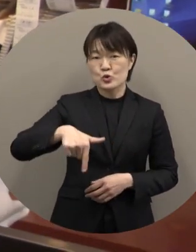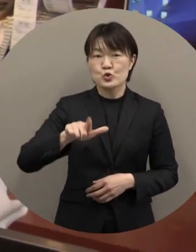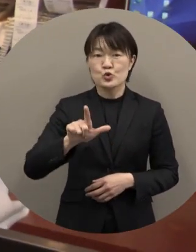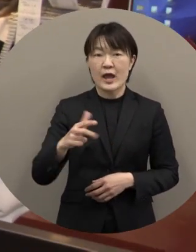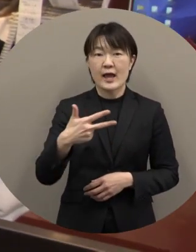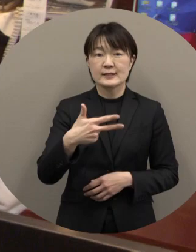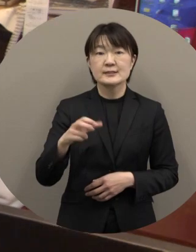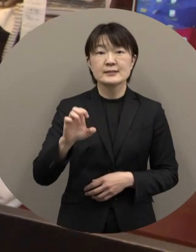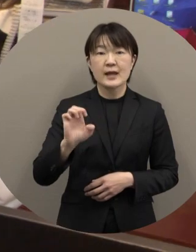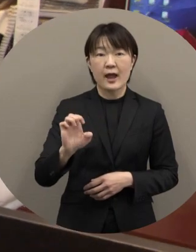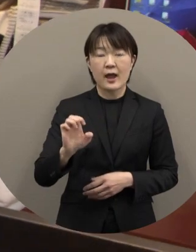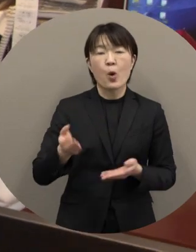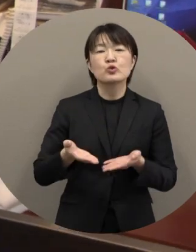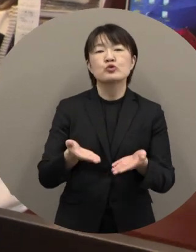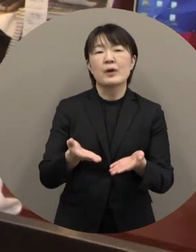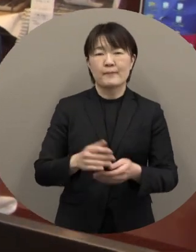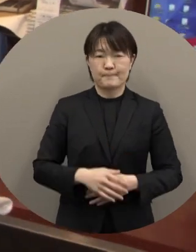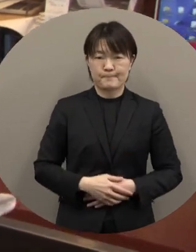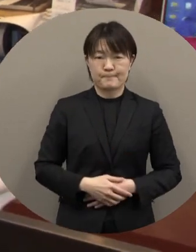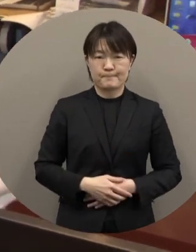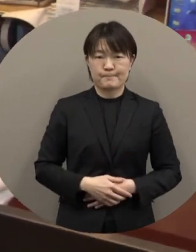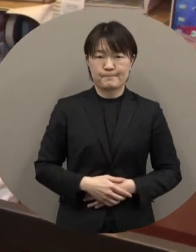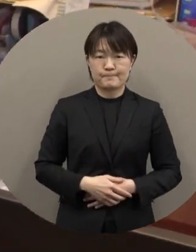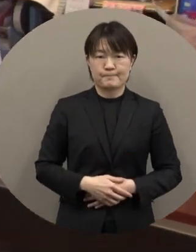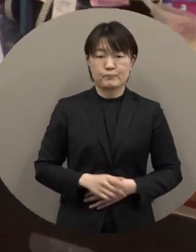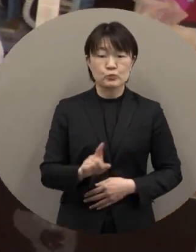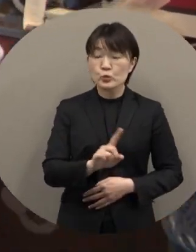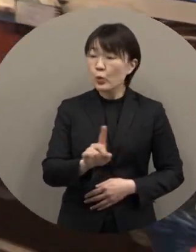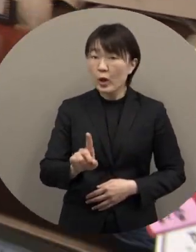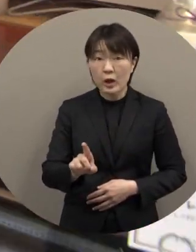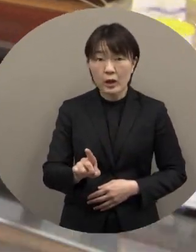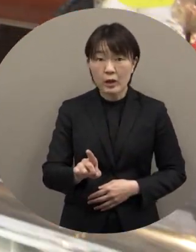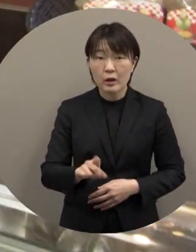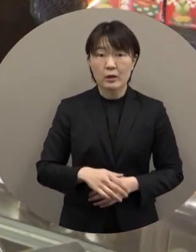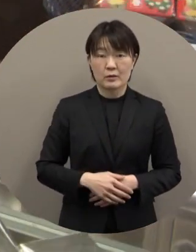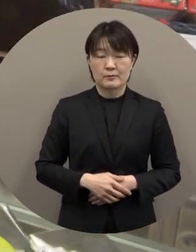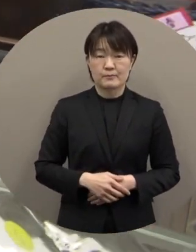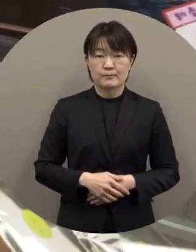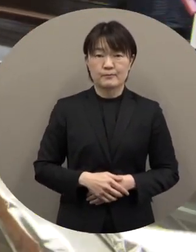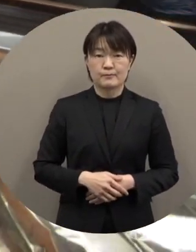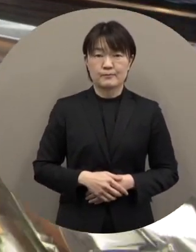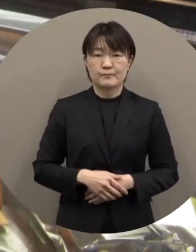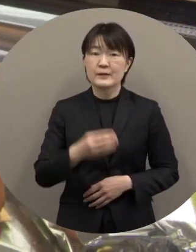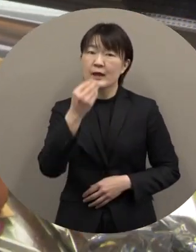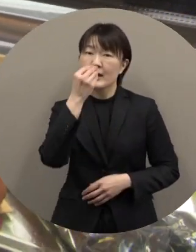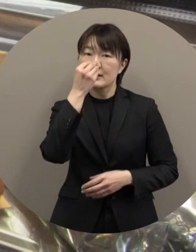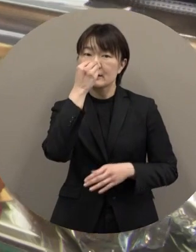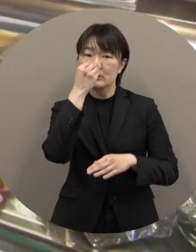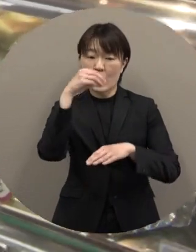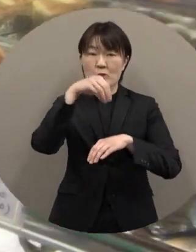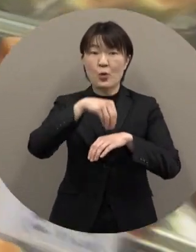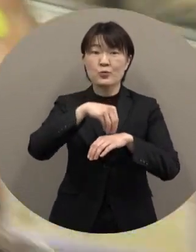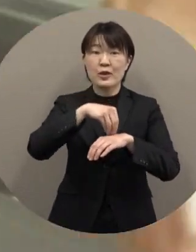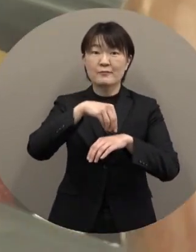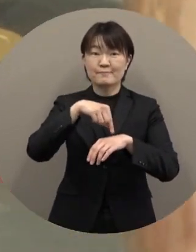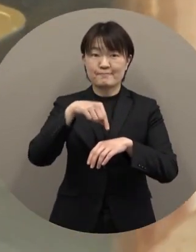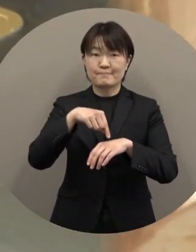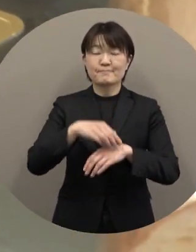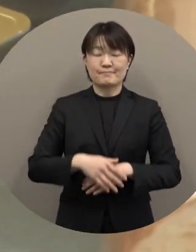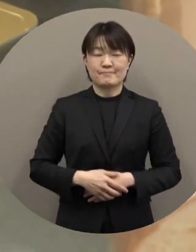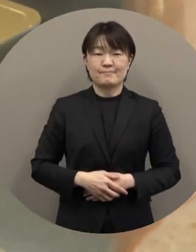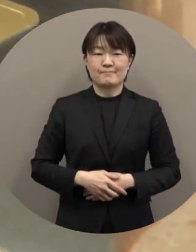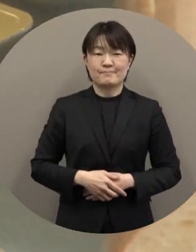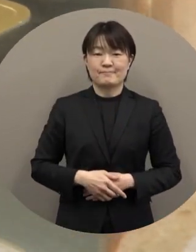すめ。 フレジエ、どれですか？フレジエ、 フレジエはここにありますいちごの。 あ、うわ、ね、うわこ